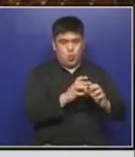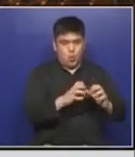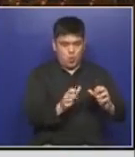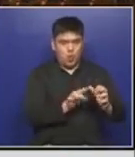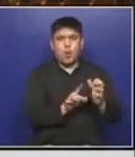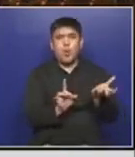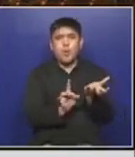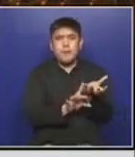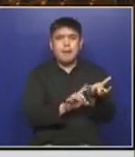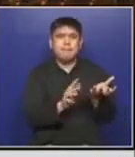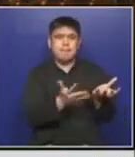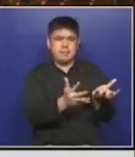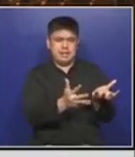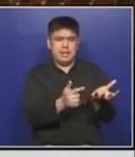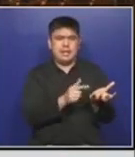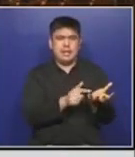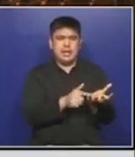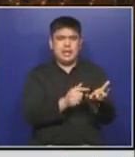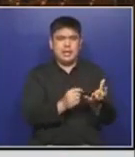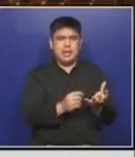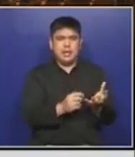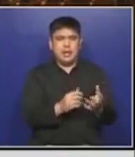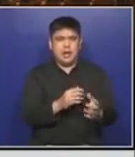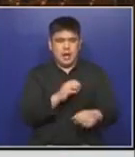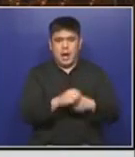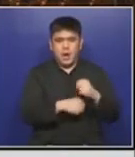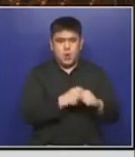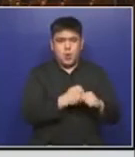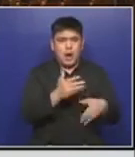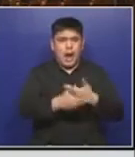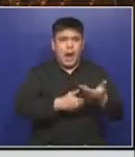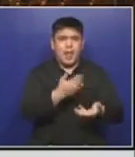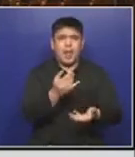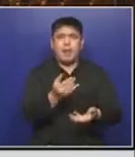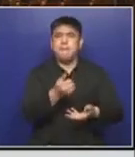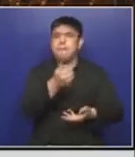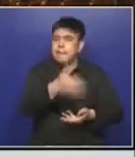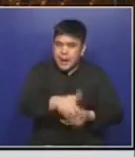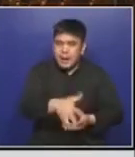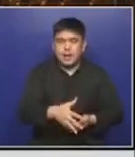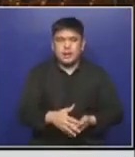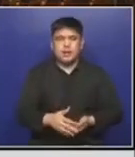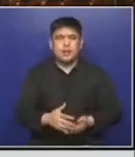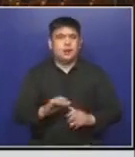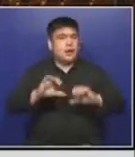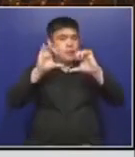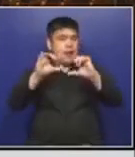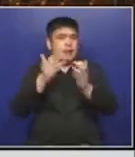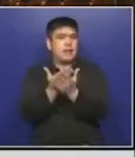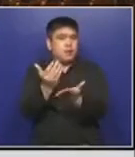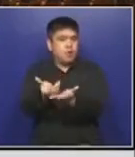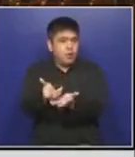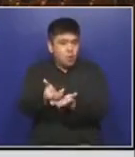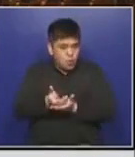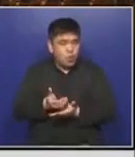คุณภาพที่ยังไม่ได้ขายไม่ได้ให้รัฐบาลช่วยเยียวยาเกษตรก